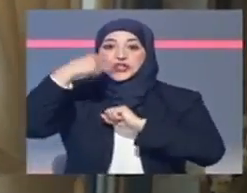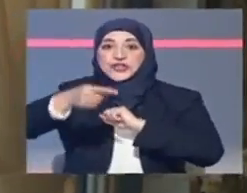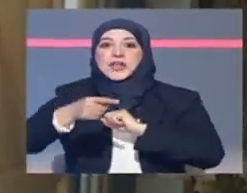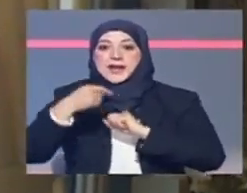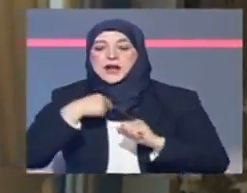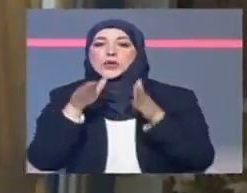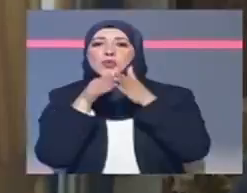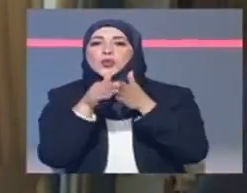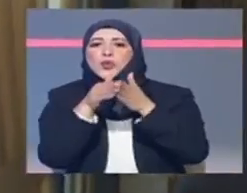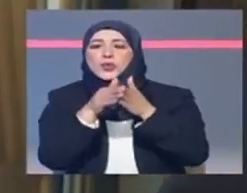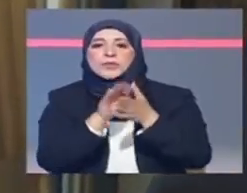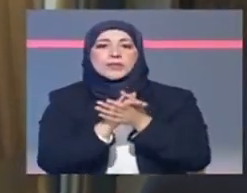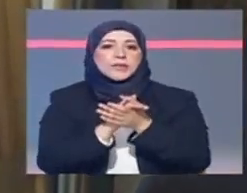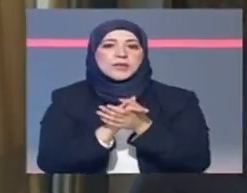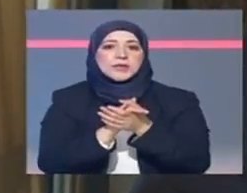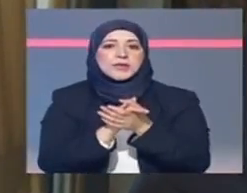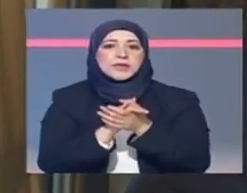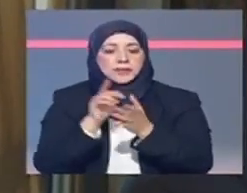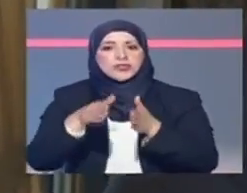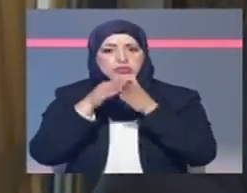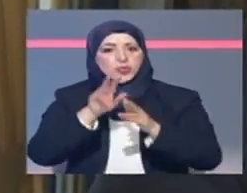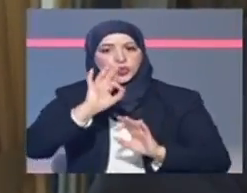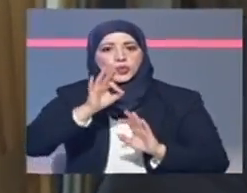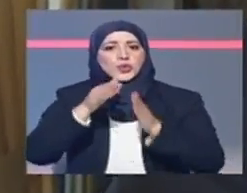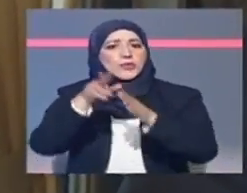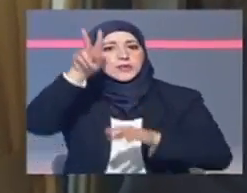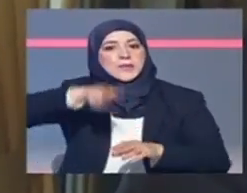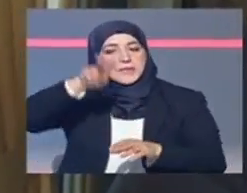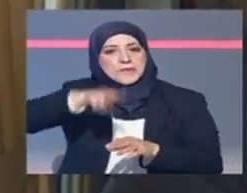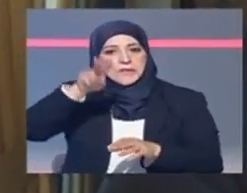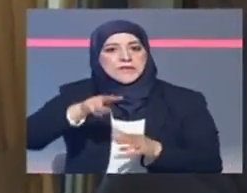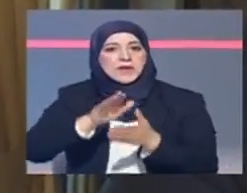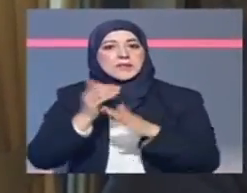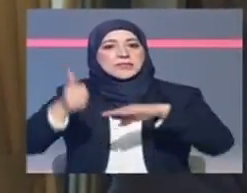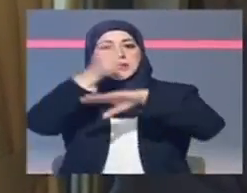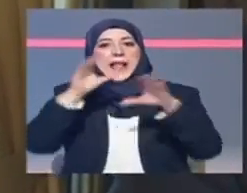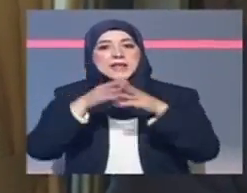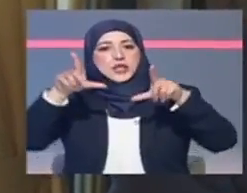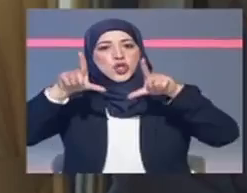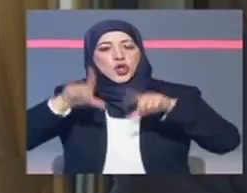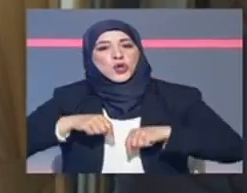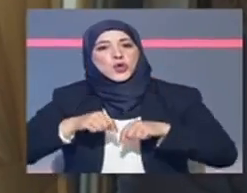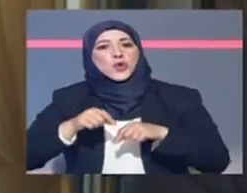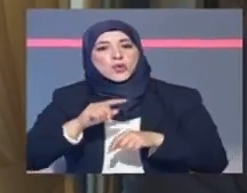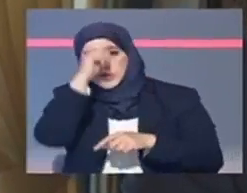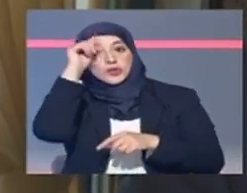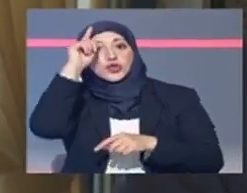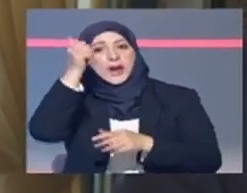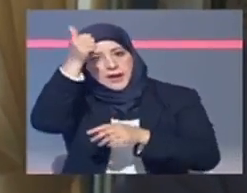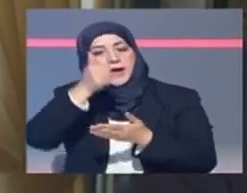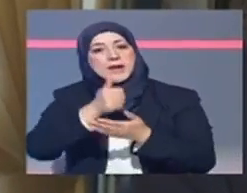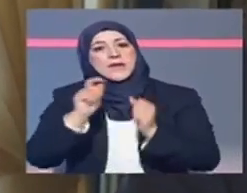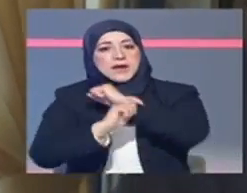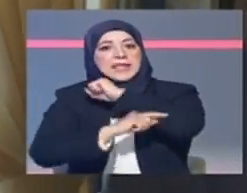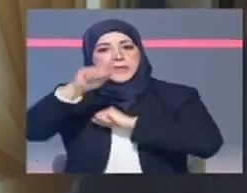معناها صار معناها طلب رسمي، معناها من رئاسه الحكومه، وبقدره الله في الاسابيع القادمه باش